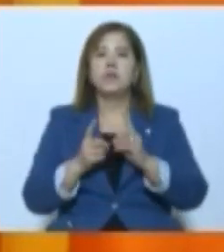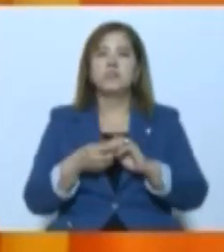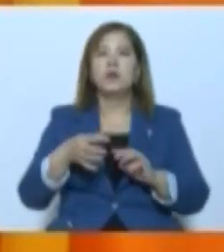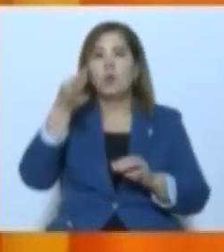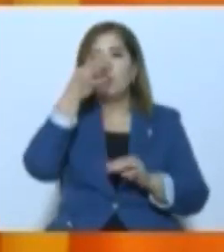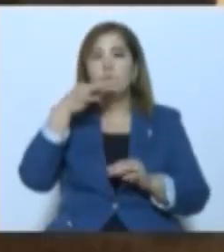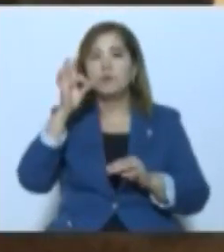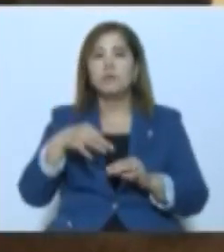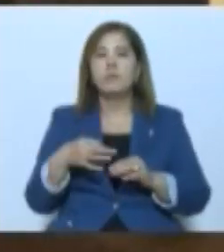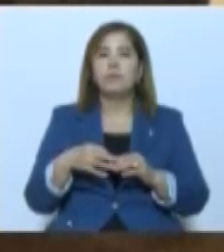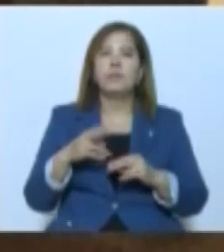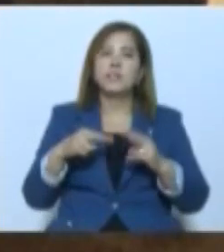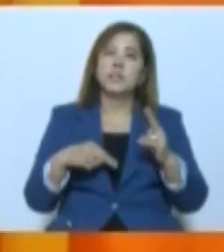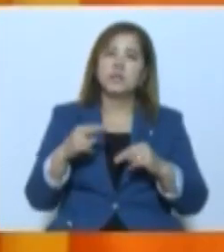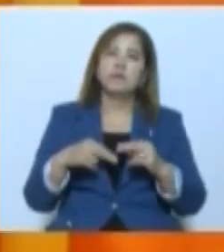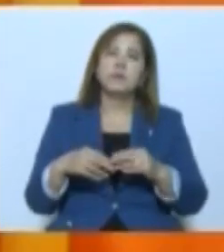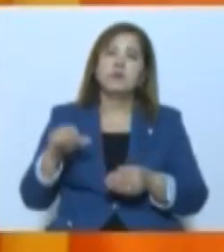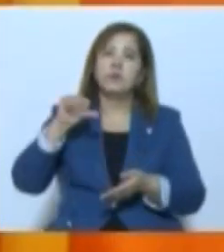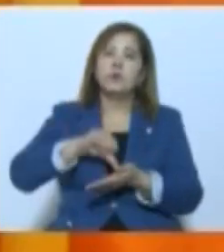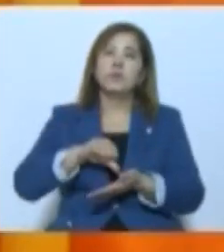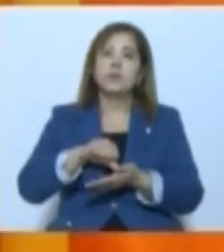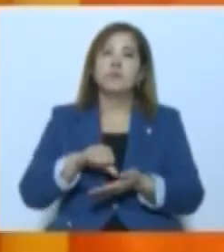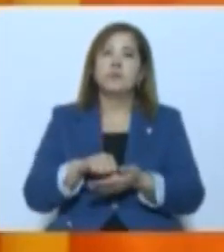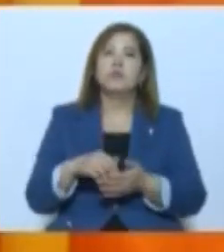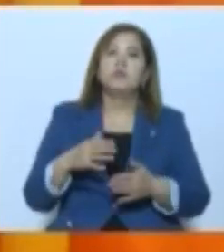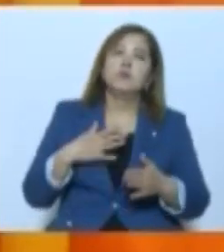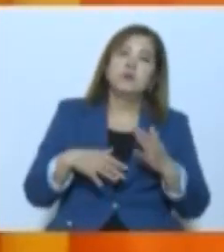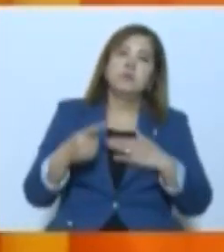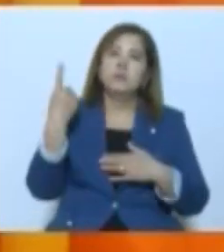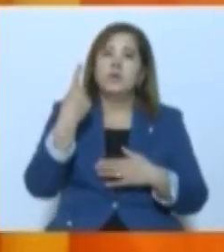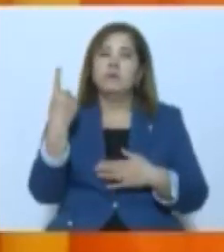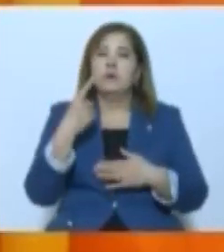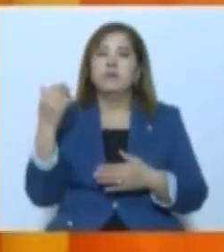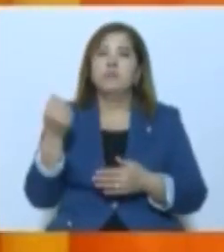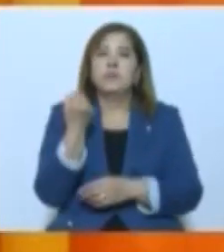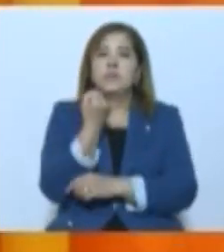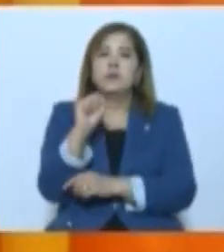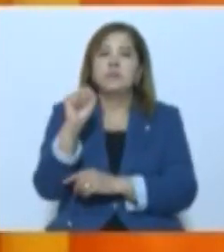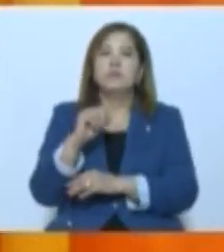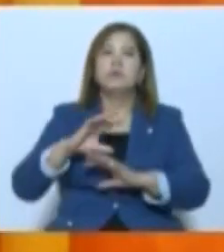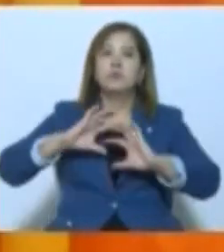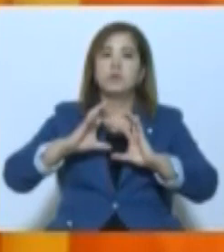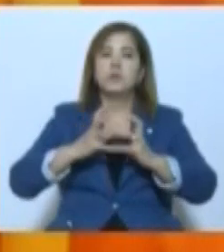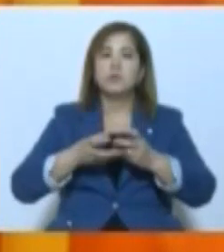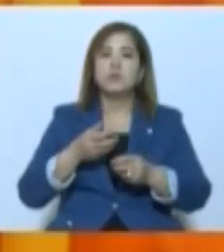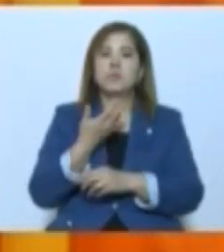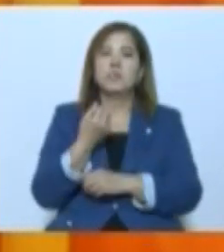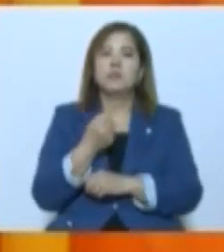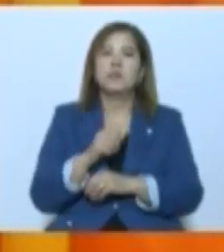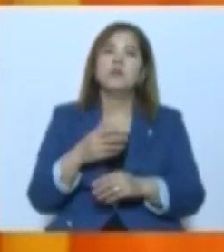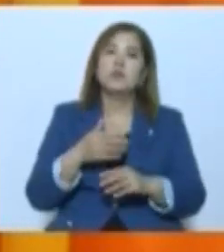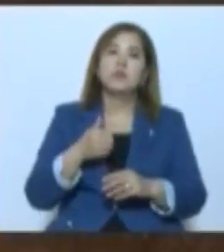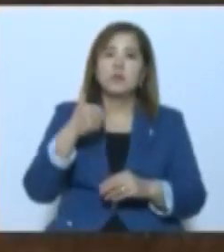со всех стран Там было свыше 100 участников Мы вернулись с почётным первым местом Среди стольких стран Я считаю что это отличный